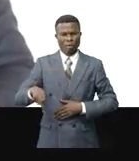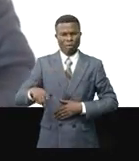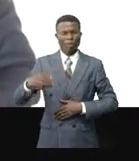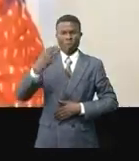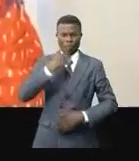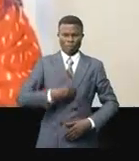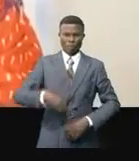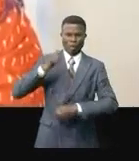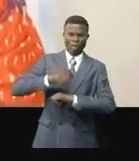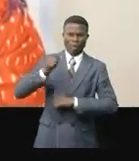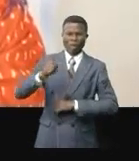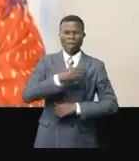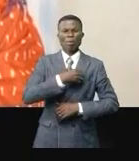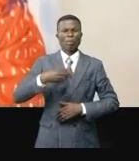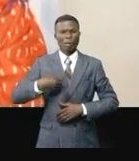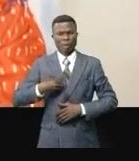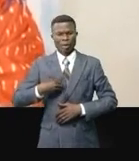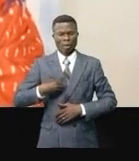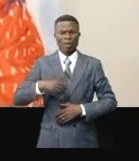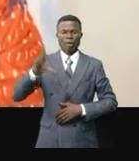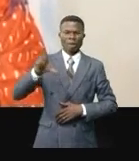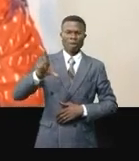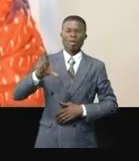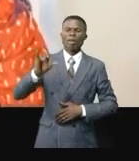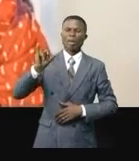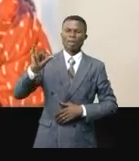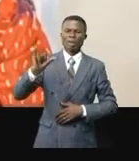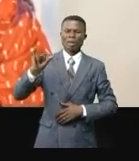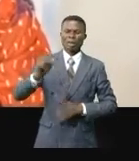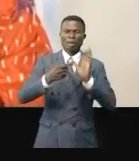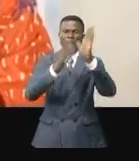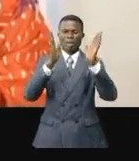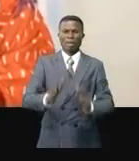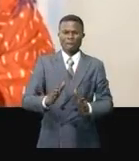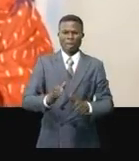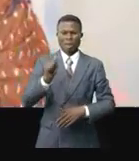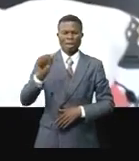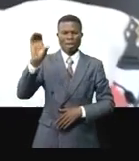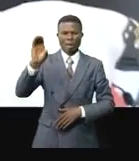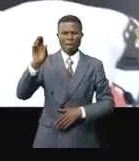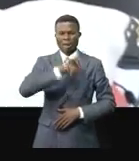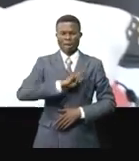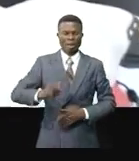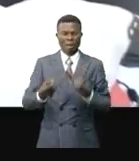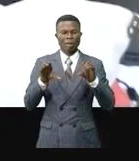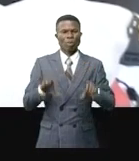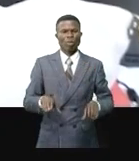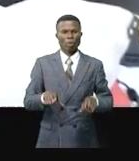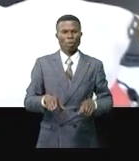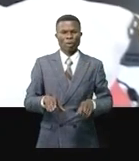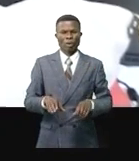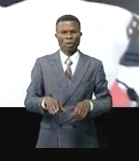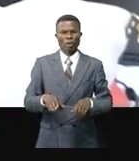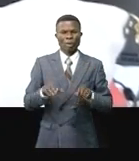Dieudonné Piémé. Selon Madame Lise Aoua, représentante du ACR, en République démocratique du Congo, ce